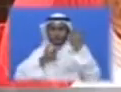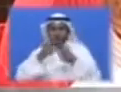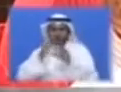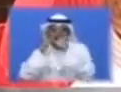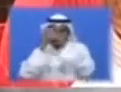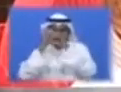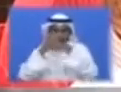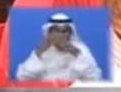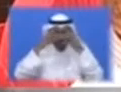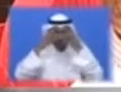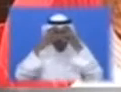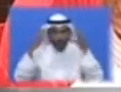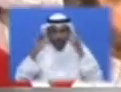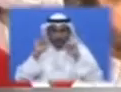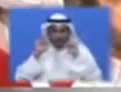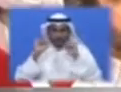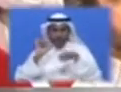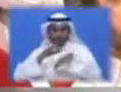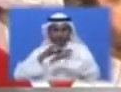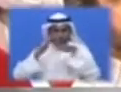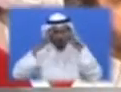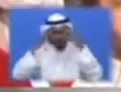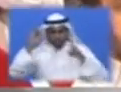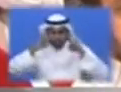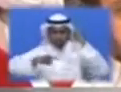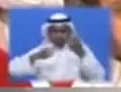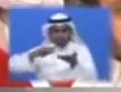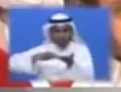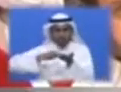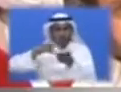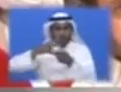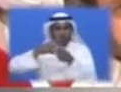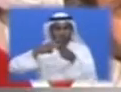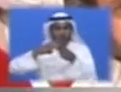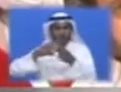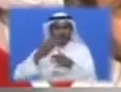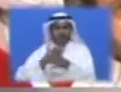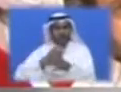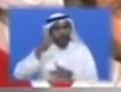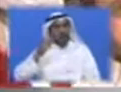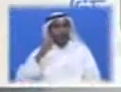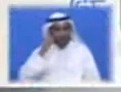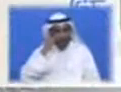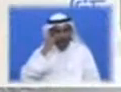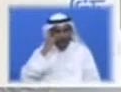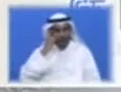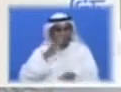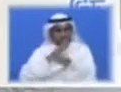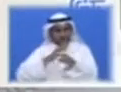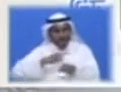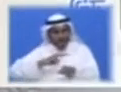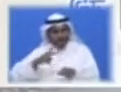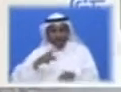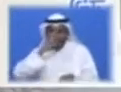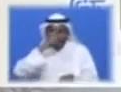بالتعاون مع نخبه من العلماء الدوليين في مجال صناعه الحلال وخدماته لتوايات المستهلك صناعه